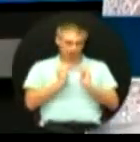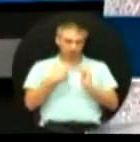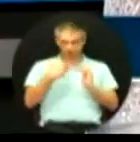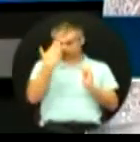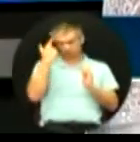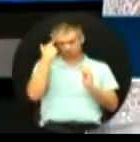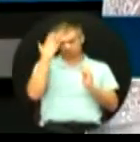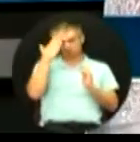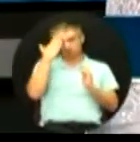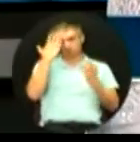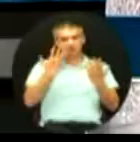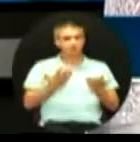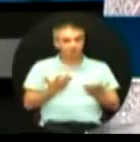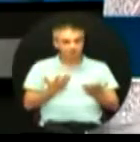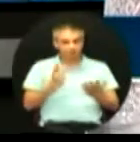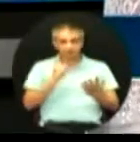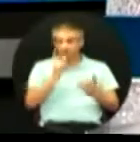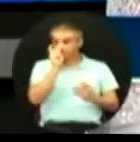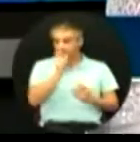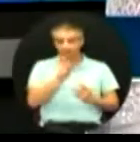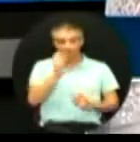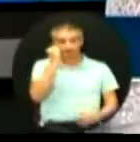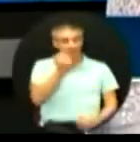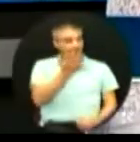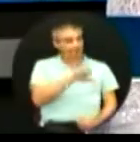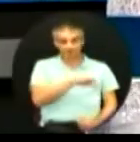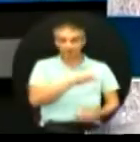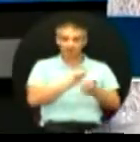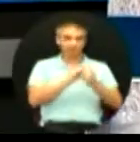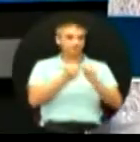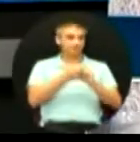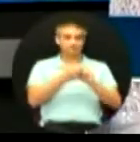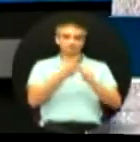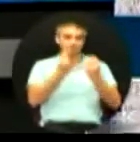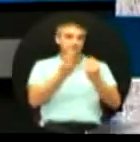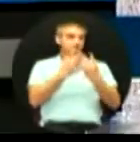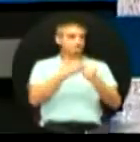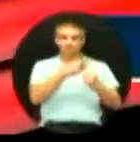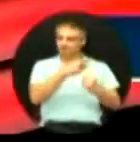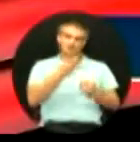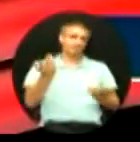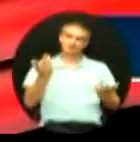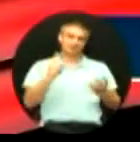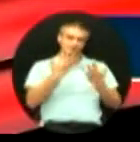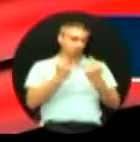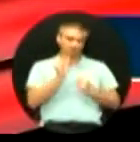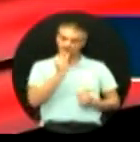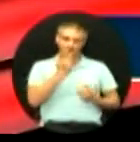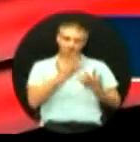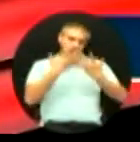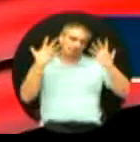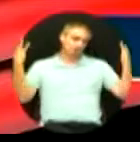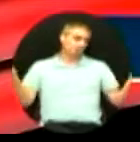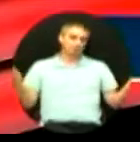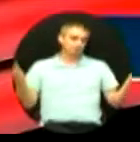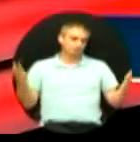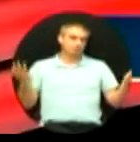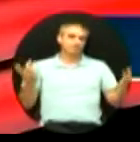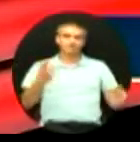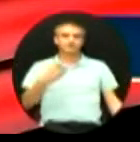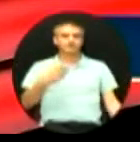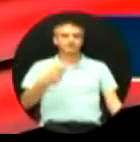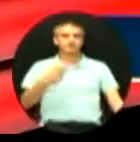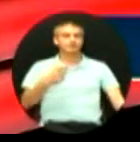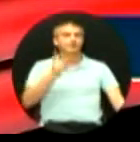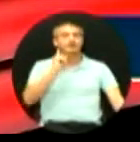אני מכירה את הסיפור הזה, אבל כשבן אדם נרצח, או מישהו במשפחה שזה, זה לא מספרים קטנים. אז אנחנו צריכים להגיד,